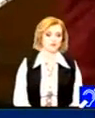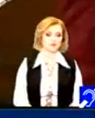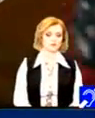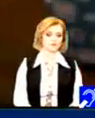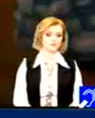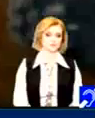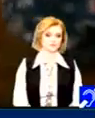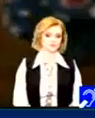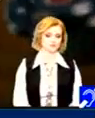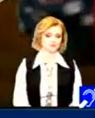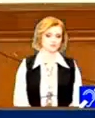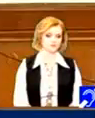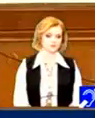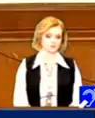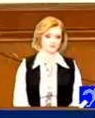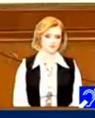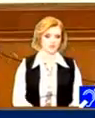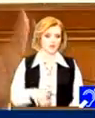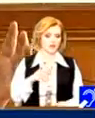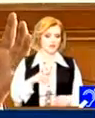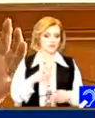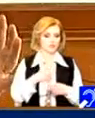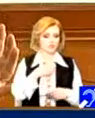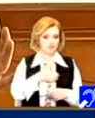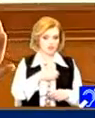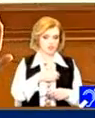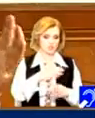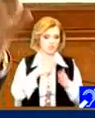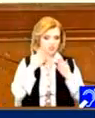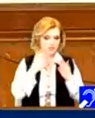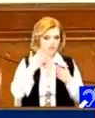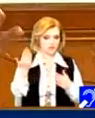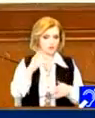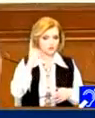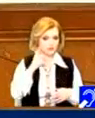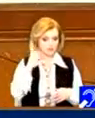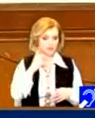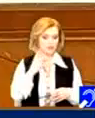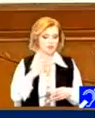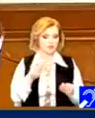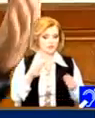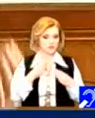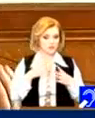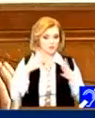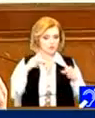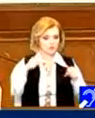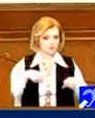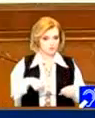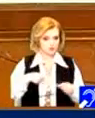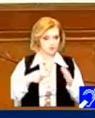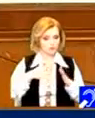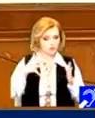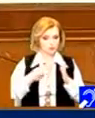cărămidă într-un zid al cunoașterii. O cunoaștere care trebuie să fie solidă, care trebuie să ne ofere fundamentul pentru a merge mai